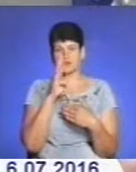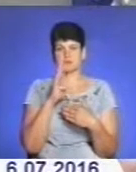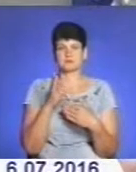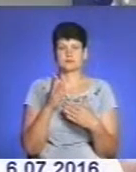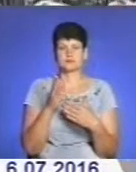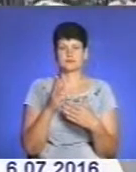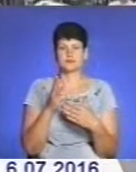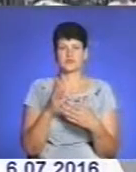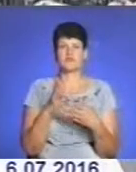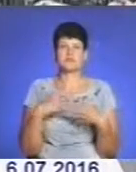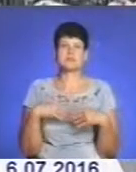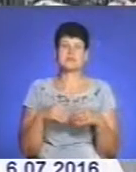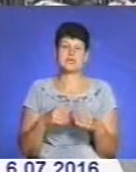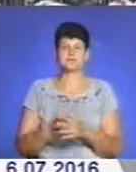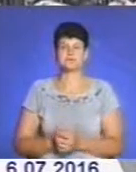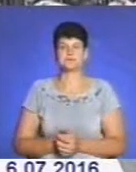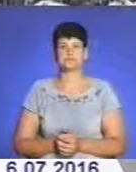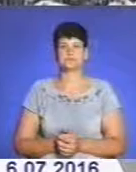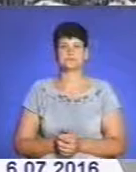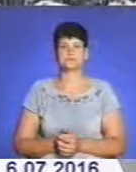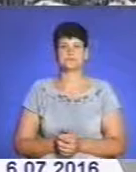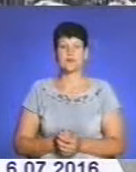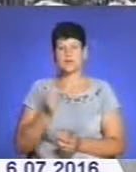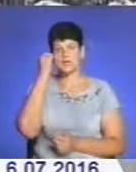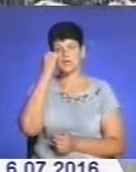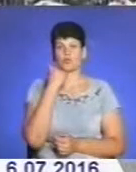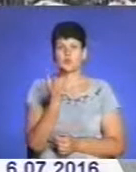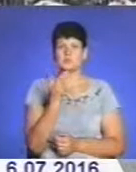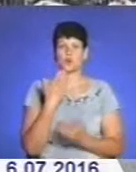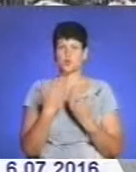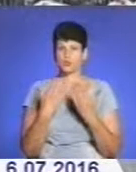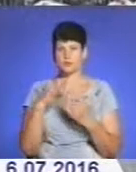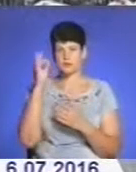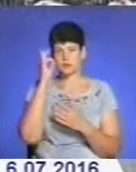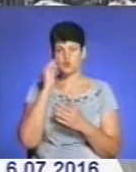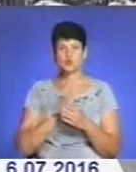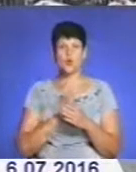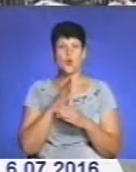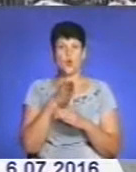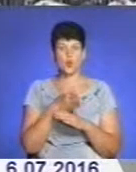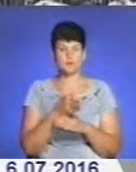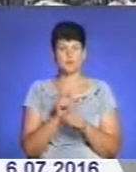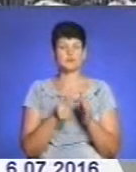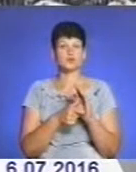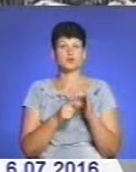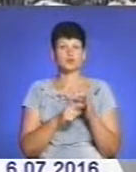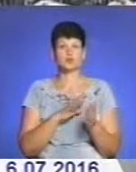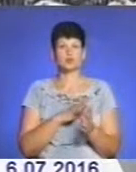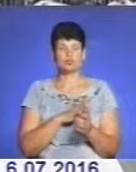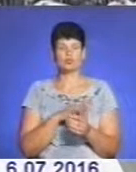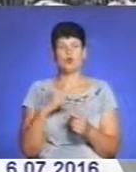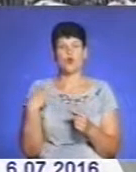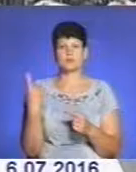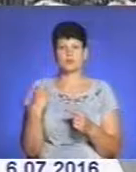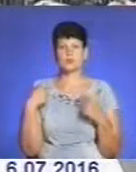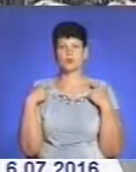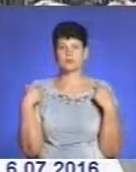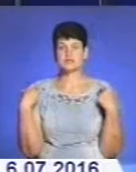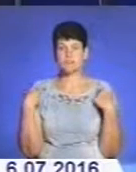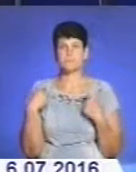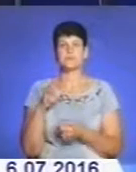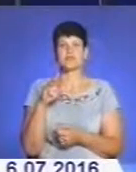сім'ю. Ну що ж, я дякую вам за розмову. Нагадаю, що гостем нашої студії був обласний військовий комісар, полковник Володимир